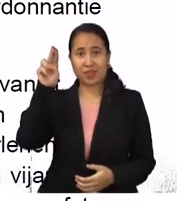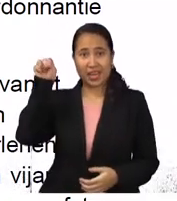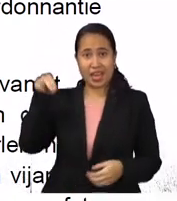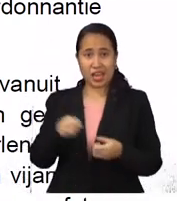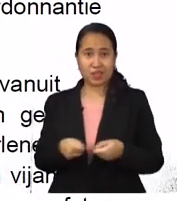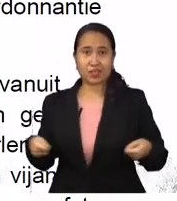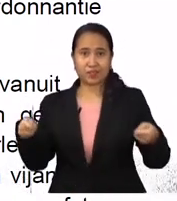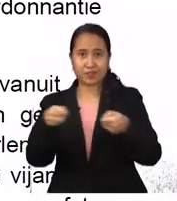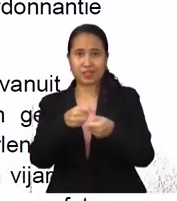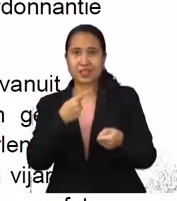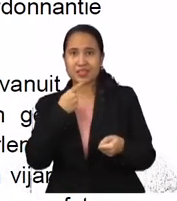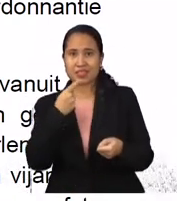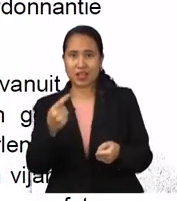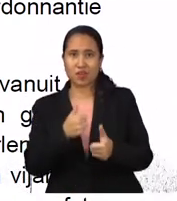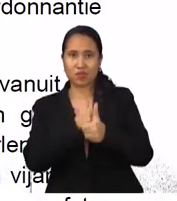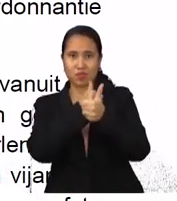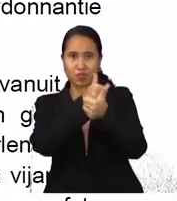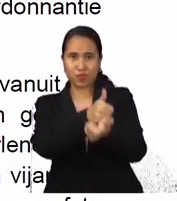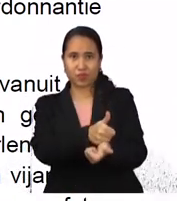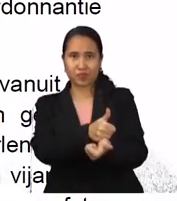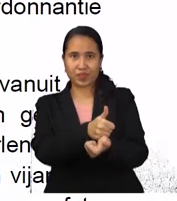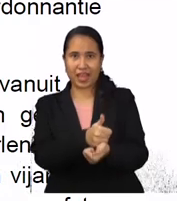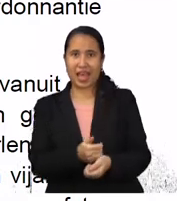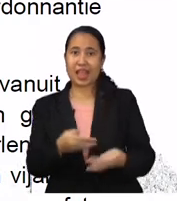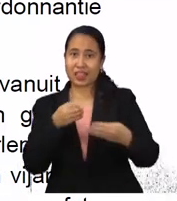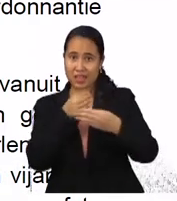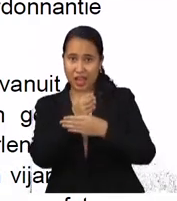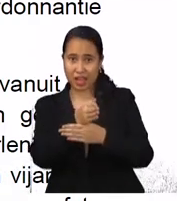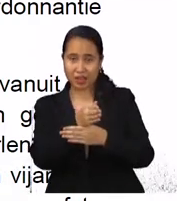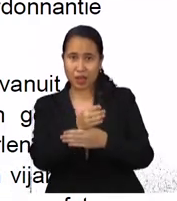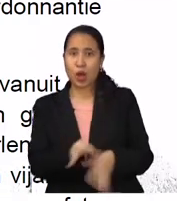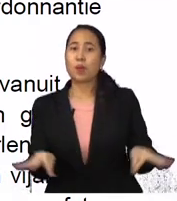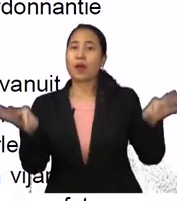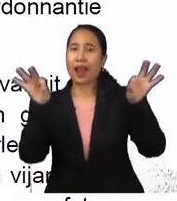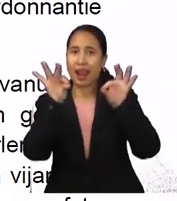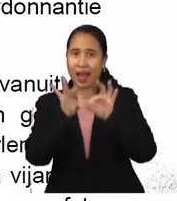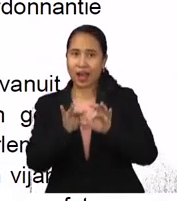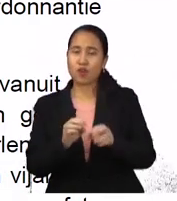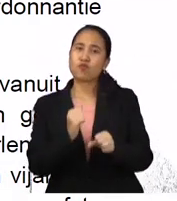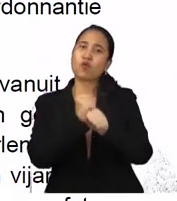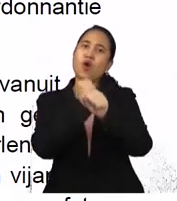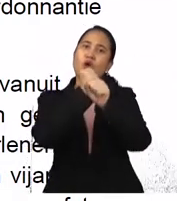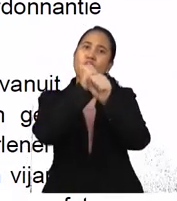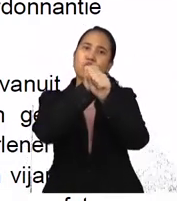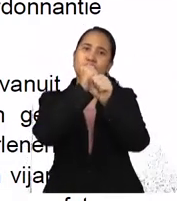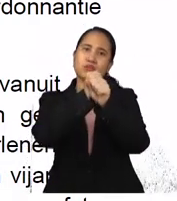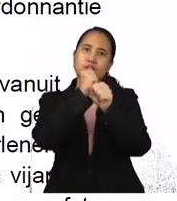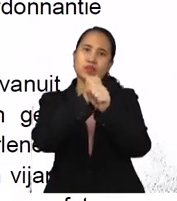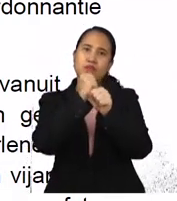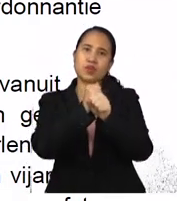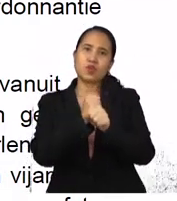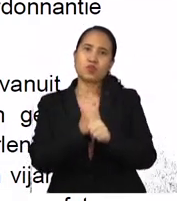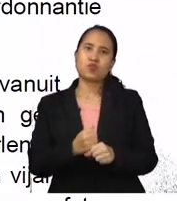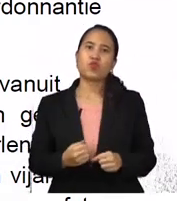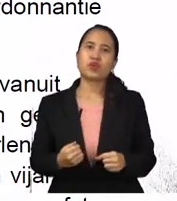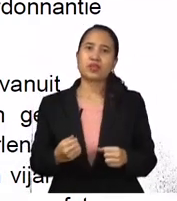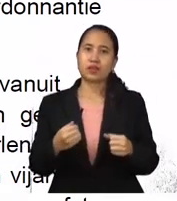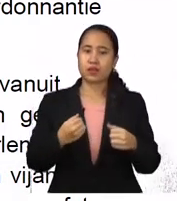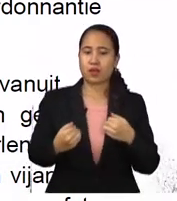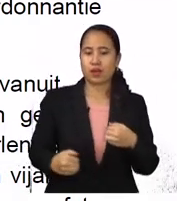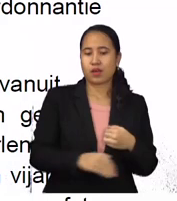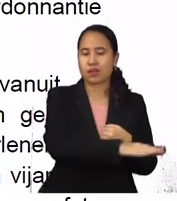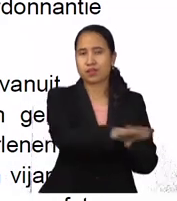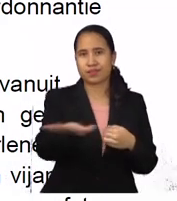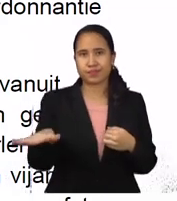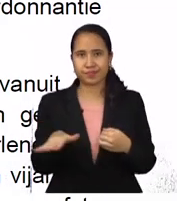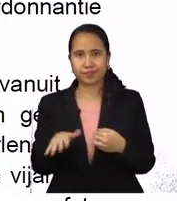dat vervolging en dus het brengen van rechtvaardigheid essentieel zijn voor de opbouw van een naoorlogse maatschappij. Het